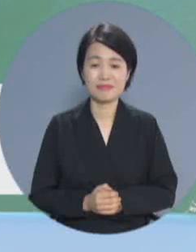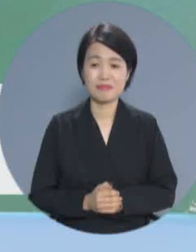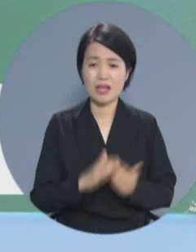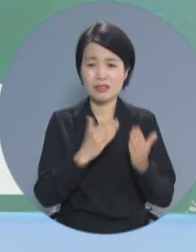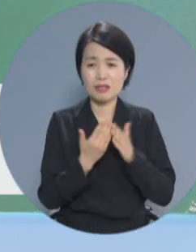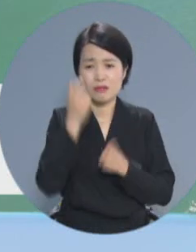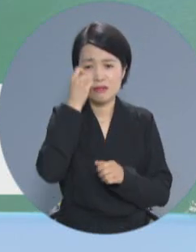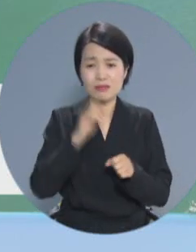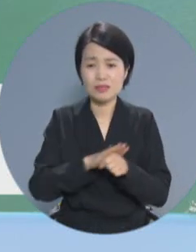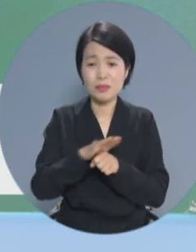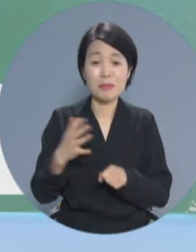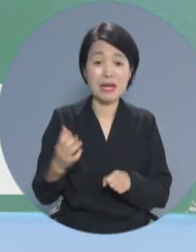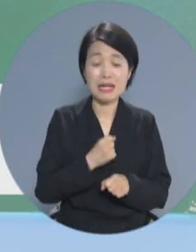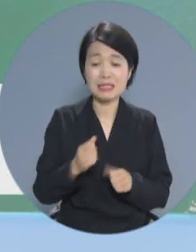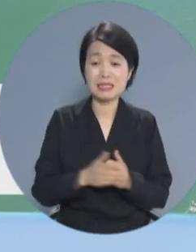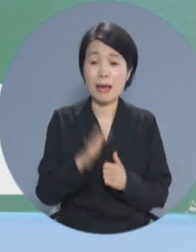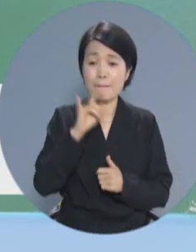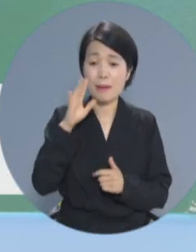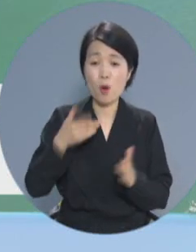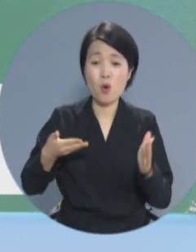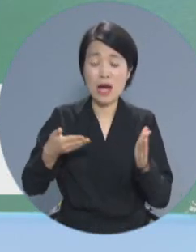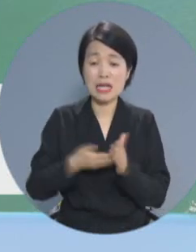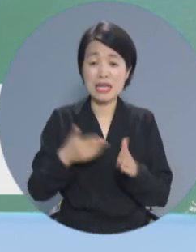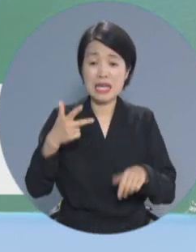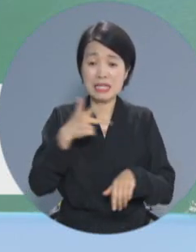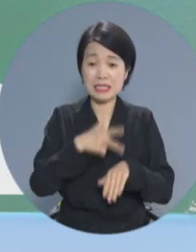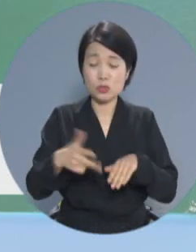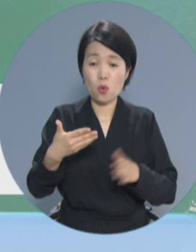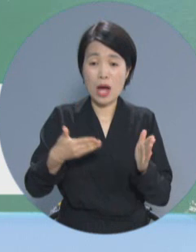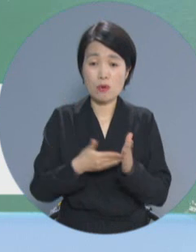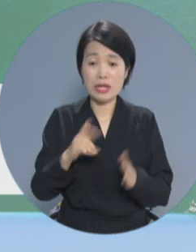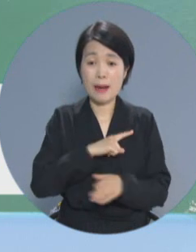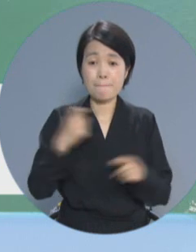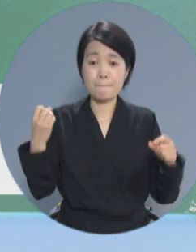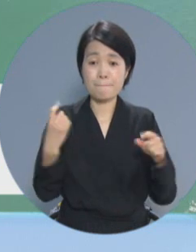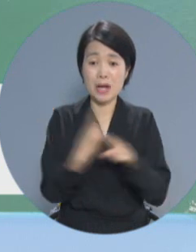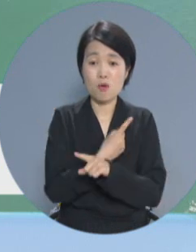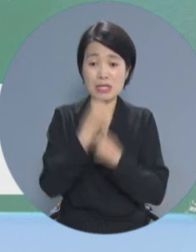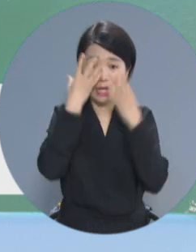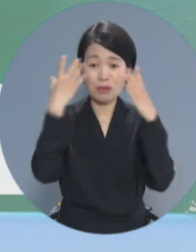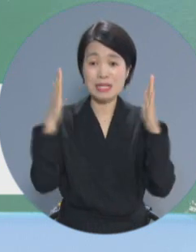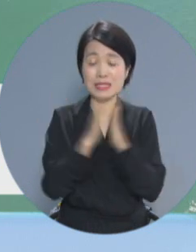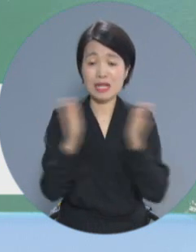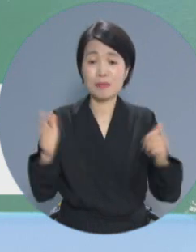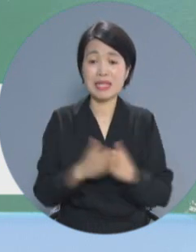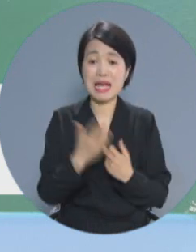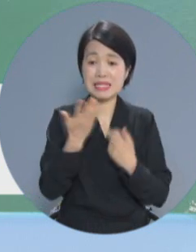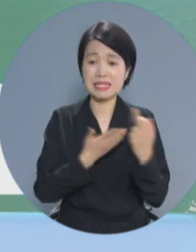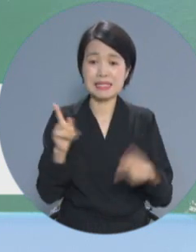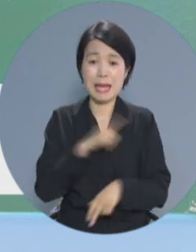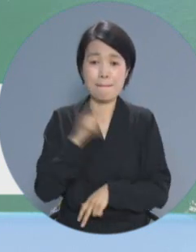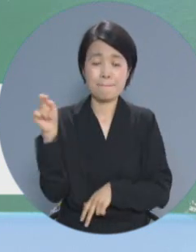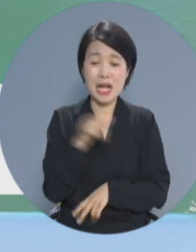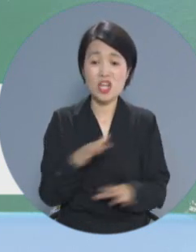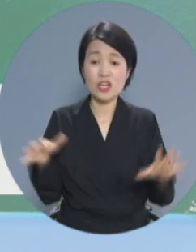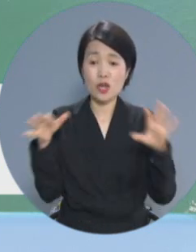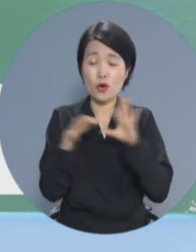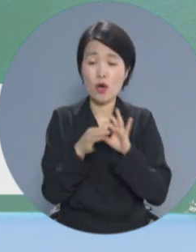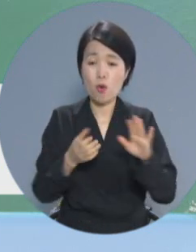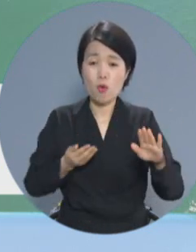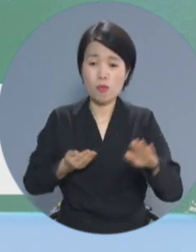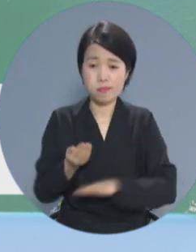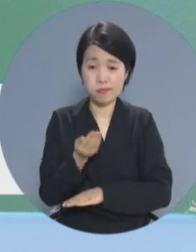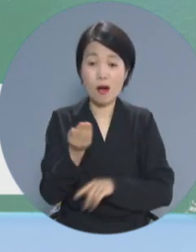세월호의 슬픔을 간직한 팽목항이 진도항으로 새롭게 출발합니다. 제주를 가장 빠른 시간에 연결하는